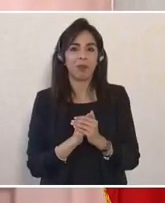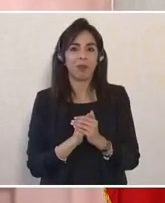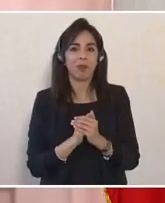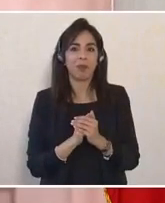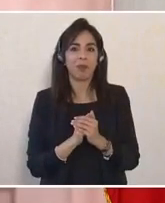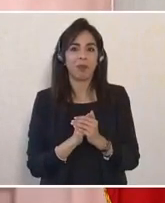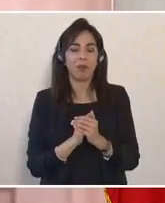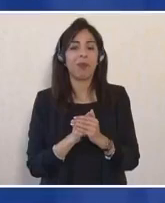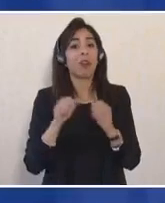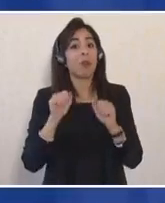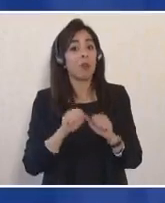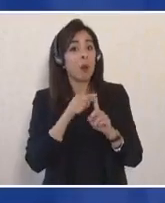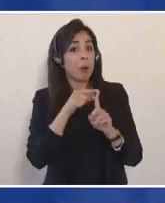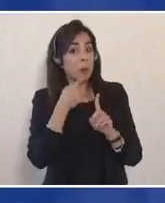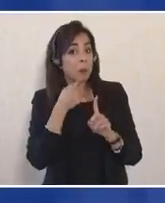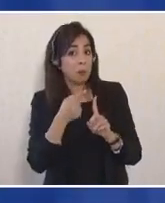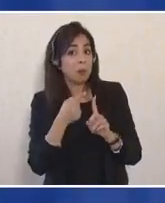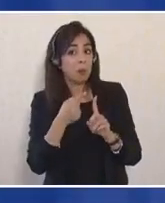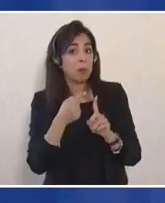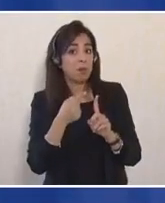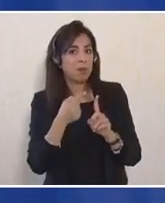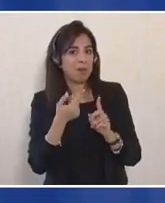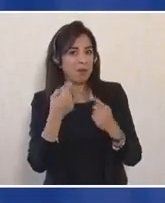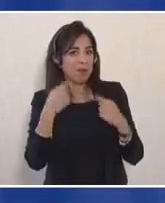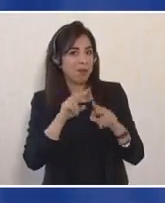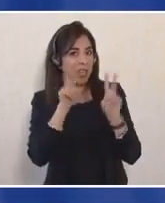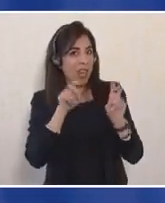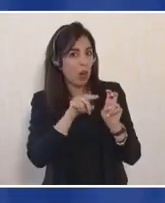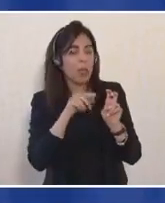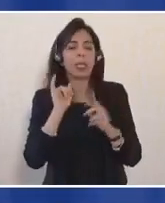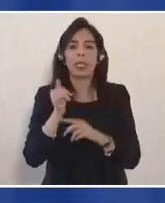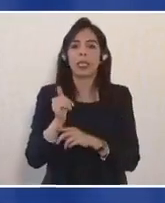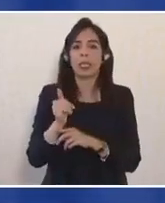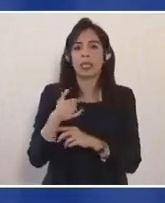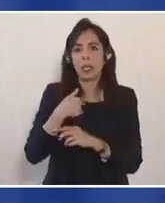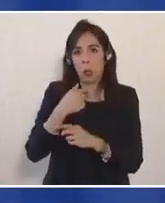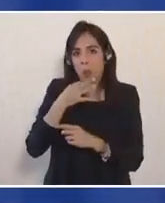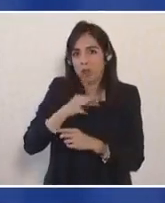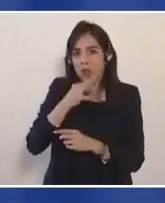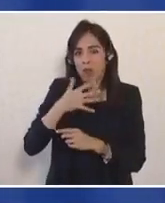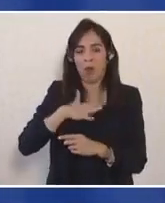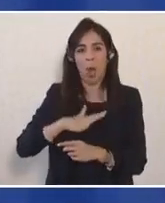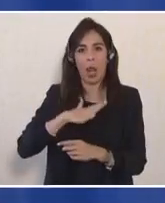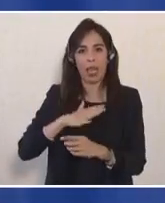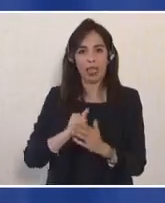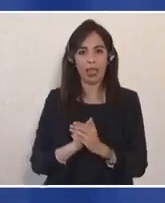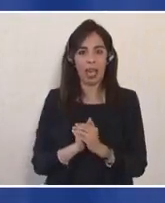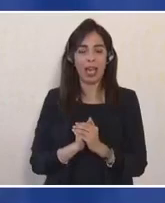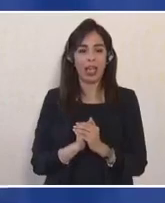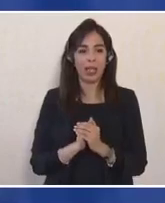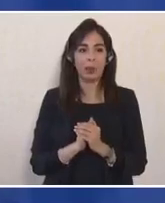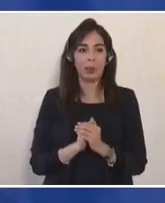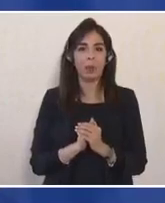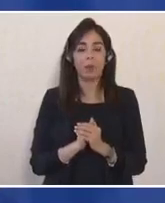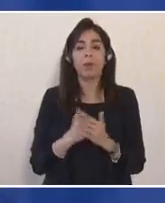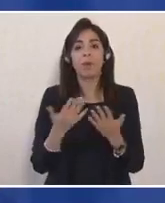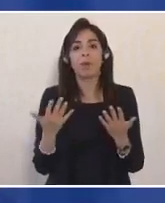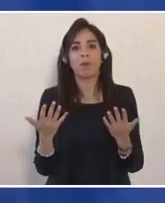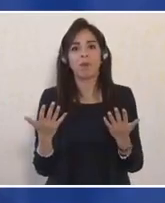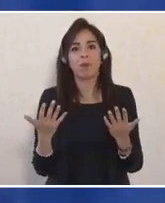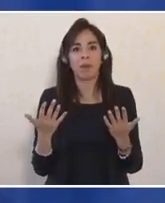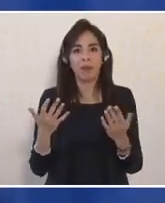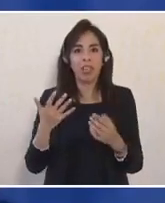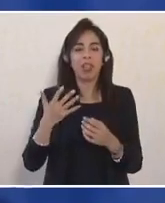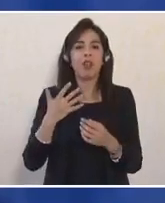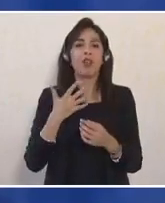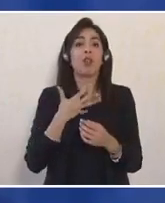licensing declaration. Yes, Please. I will. I'm happy to Oh, do that. you have the translation. Yeah. But it was an excellent translation.